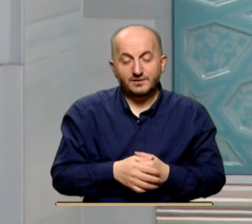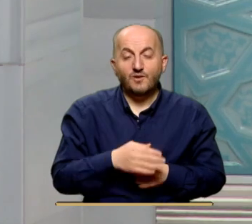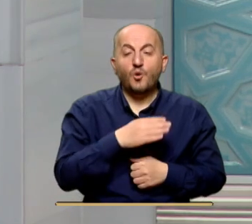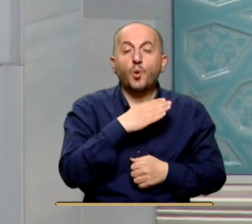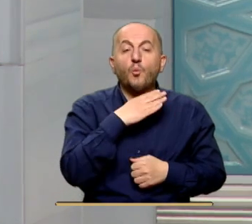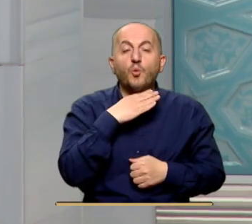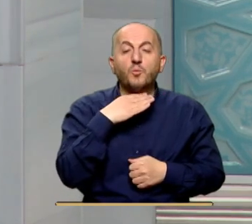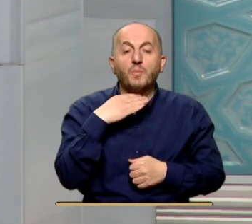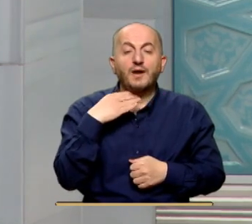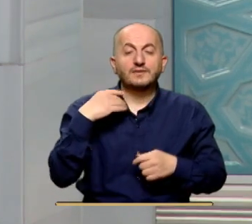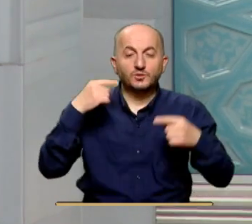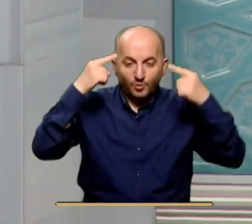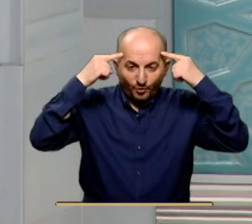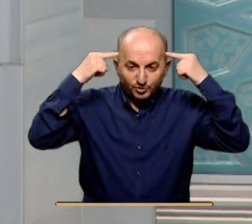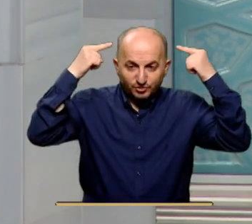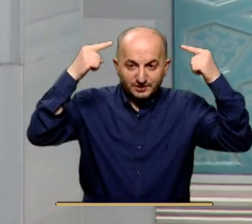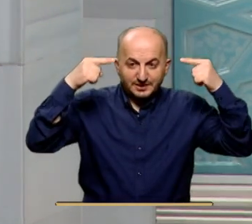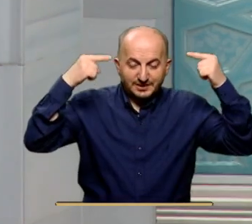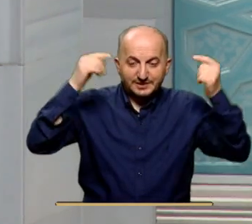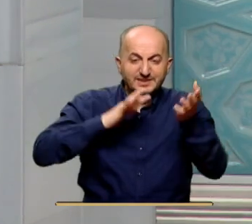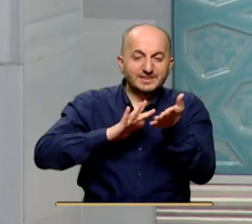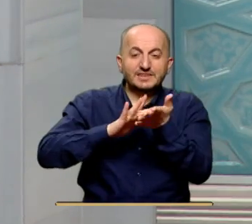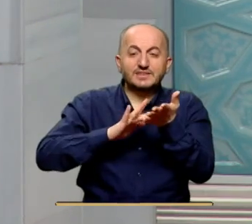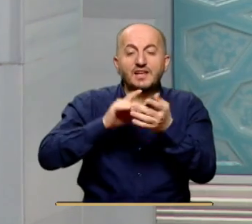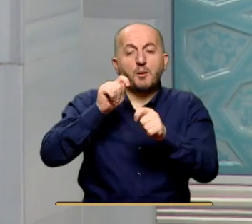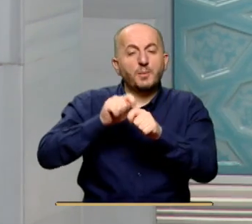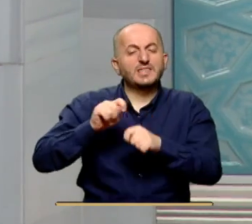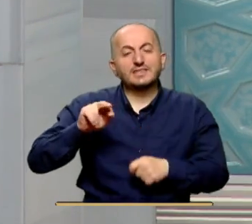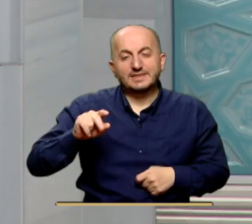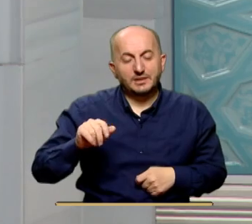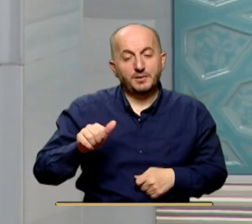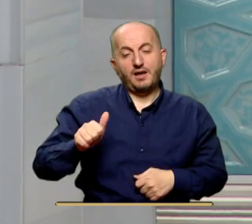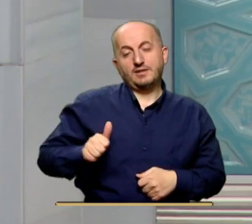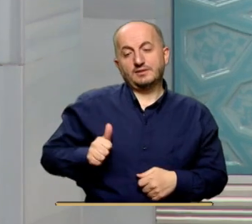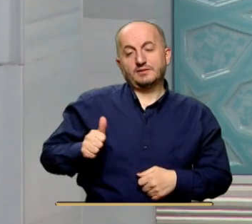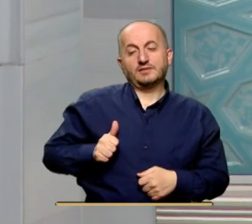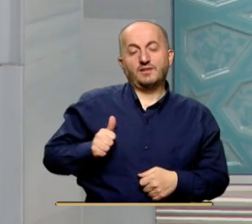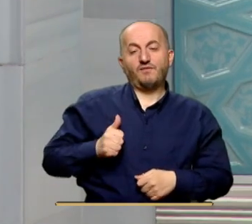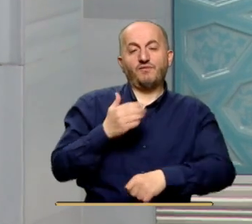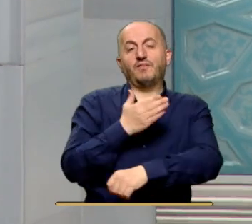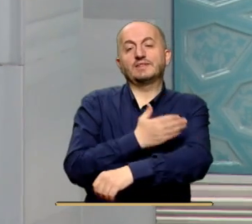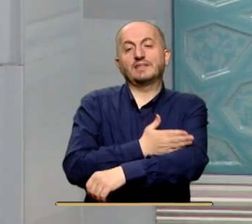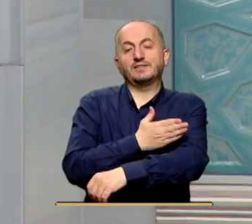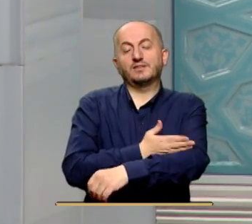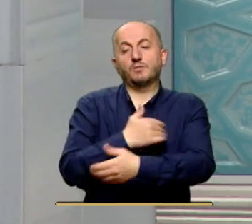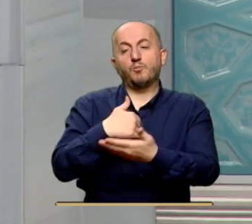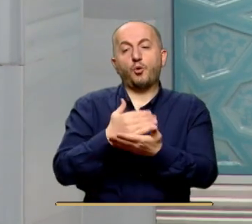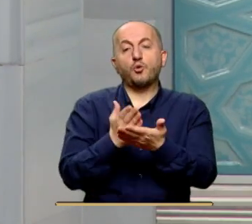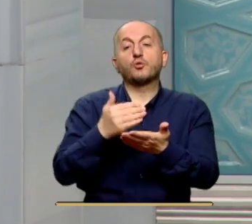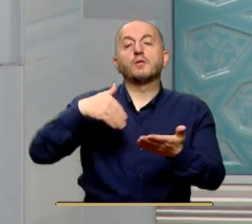kurbanlık koçların kınalandığı gibi Mehmetçi vatanın